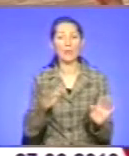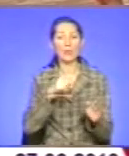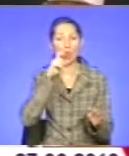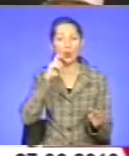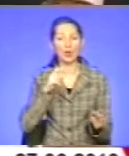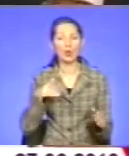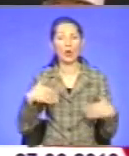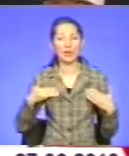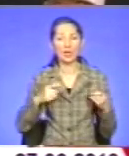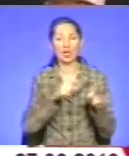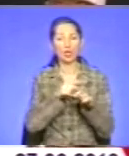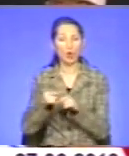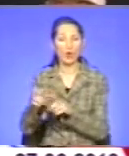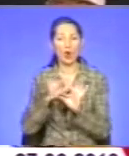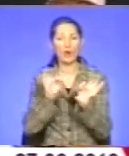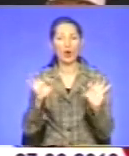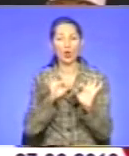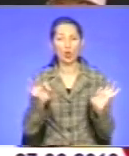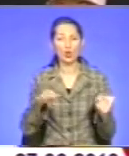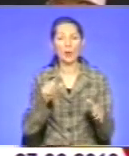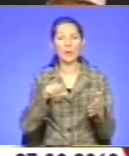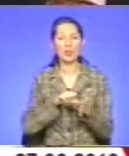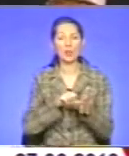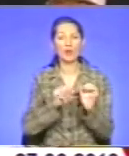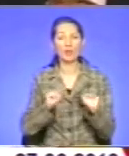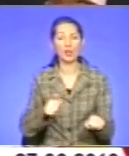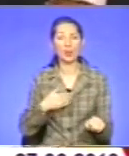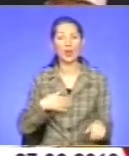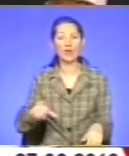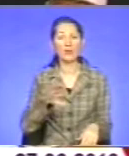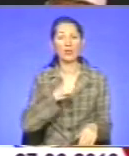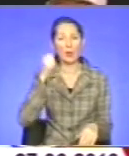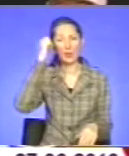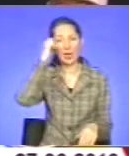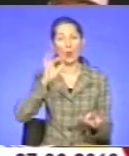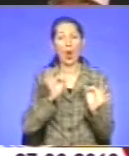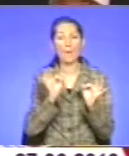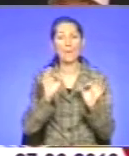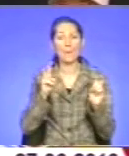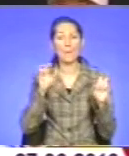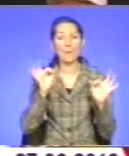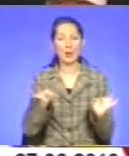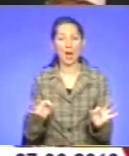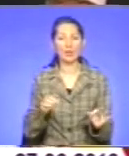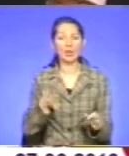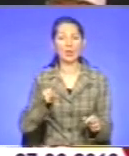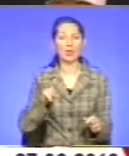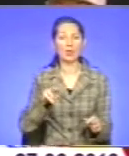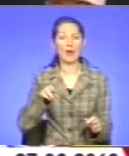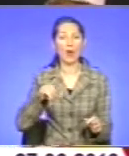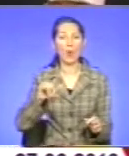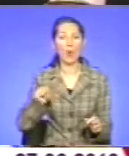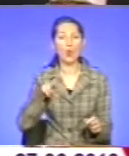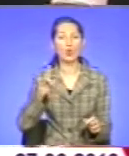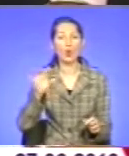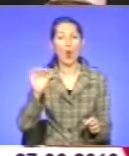влади. Ми всі пам'ятаємо правду Ярослава Мудрого, ми всі пам'ятаємо першу конституцію демократичну, яка